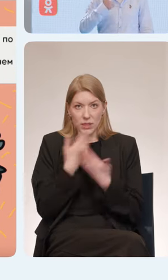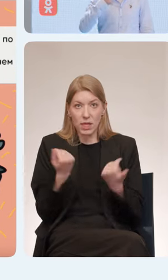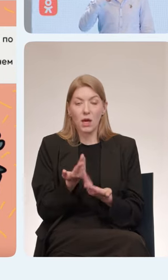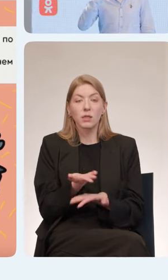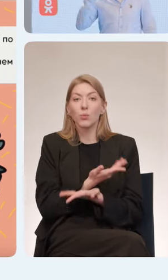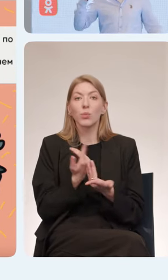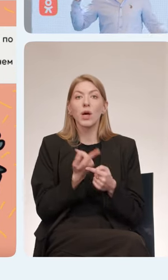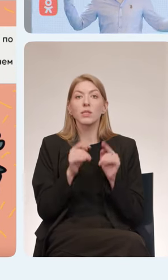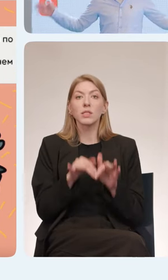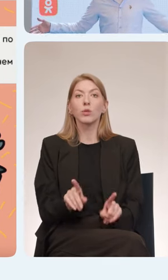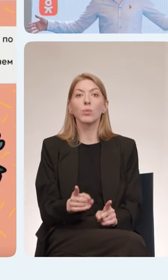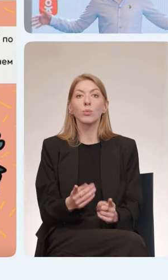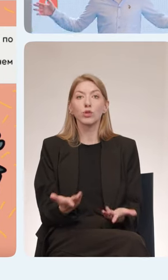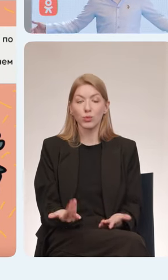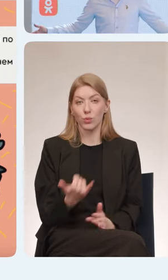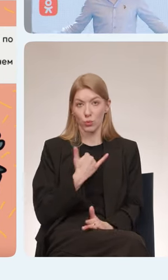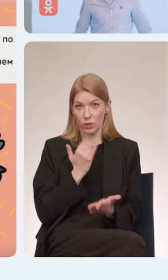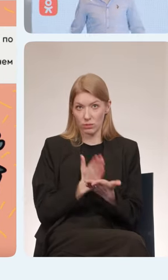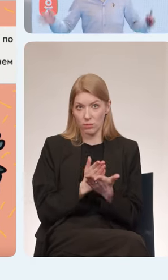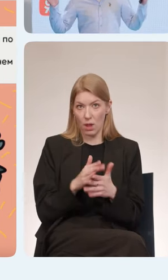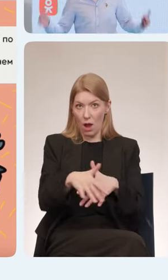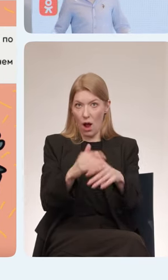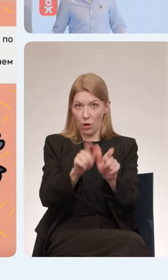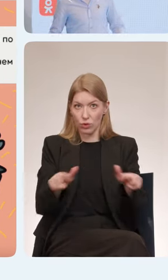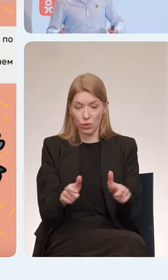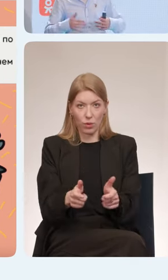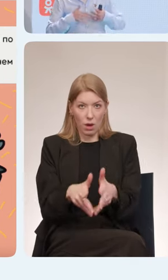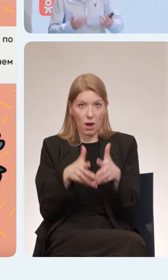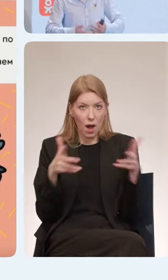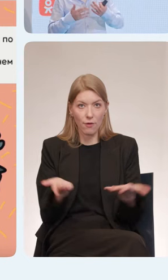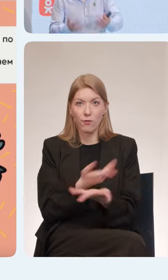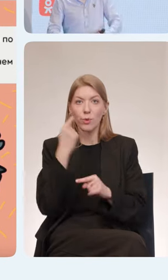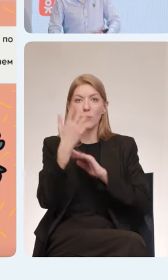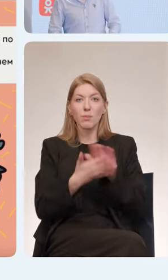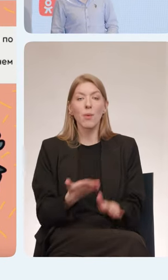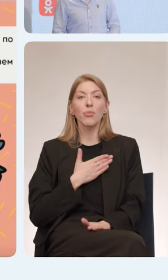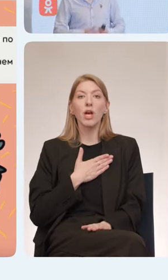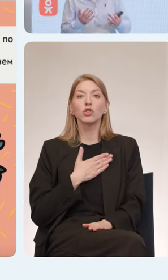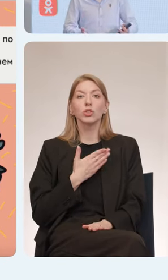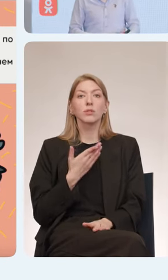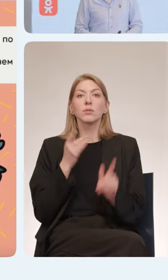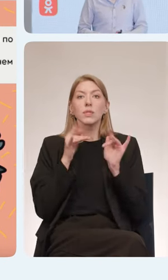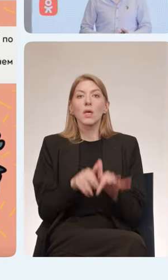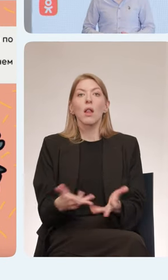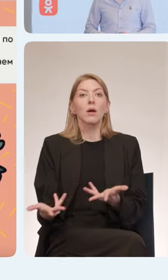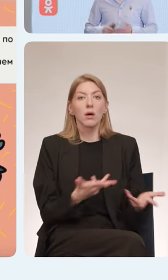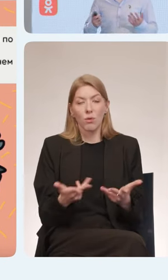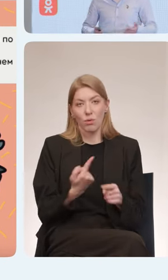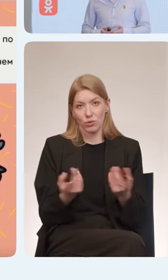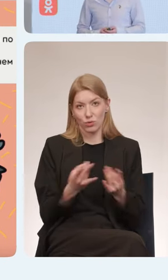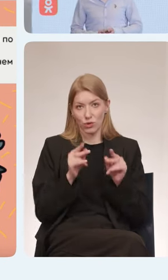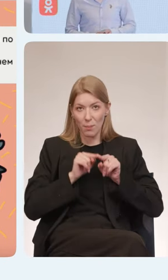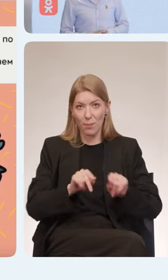потому что у нас собрана большая аудитория, и мы понимаем, что наша миссия в том числе в том, чтобы просвещать людей